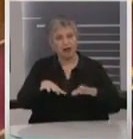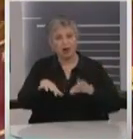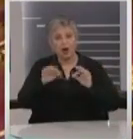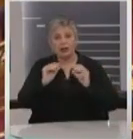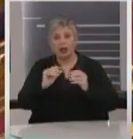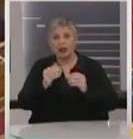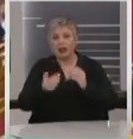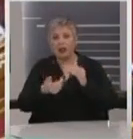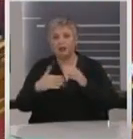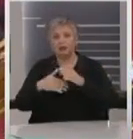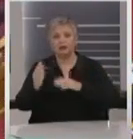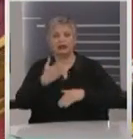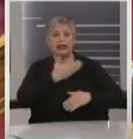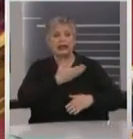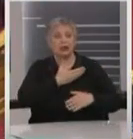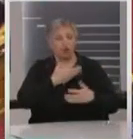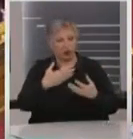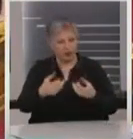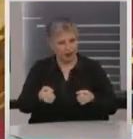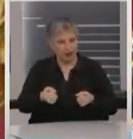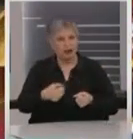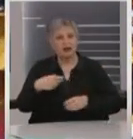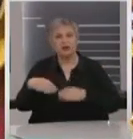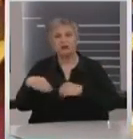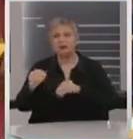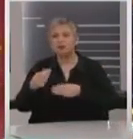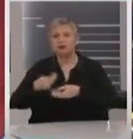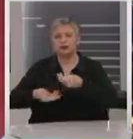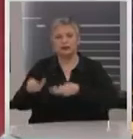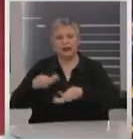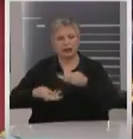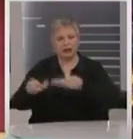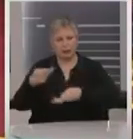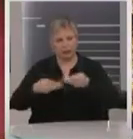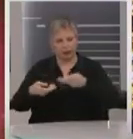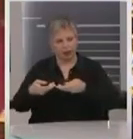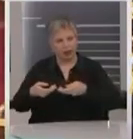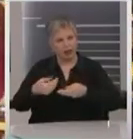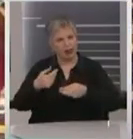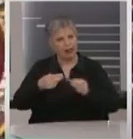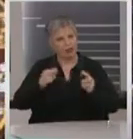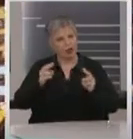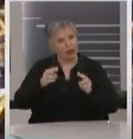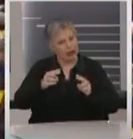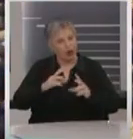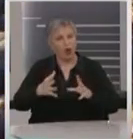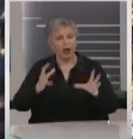εμπόριο κατά 19,2% αντίστοιχα. Και το κυριότερο, γιατί